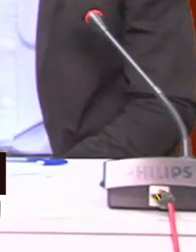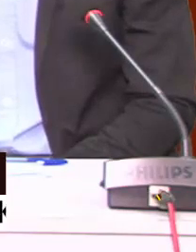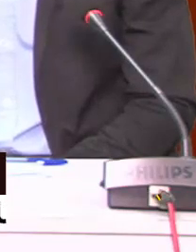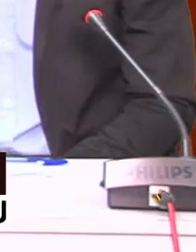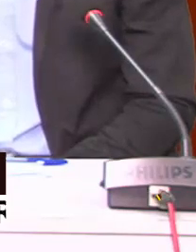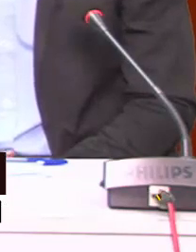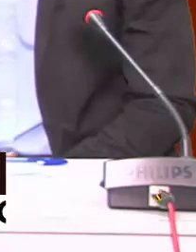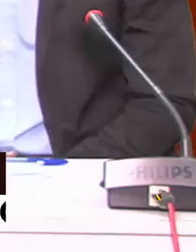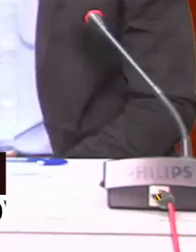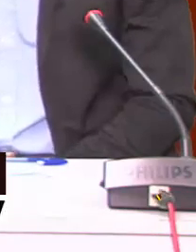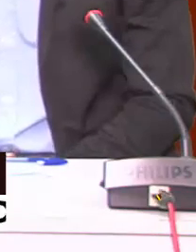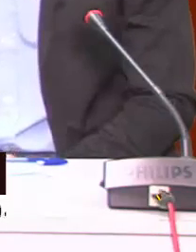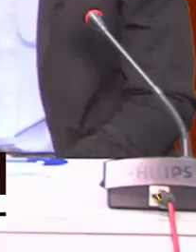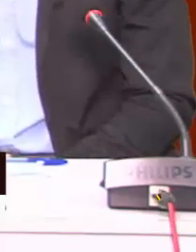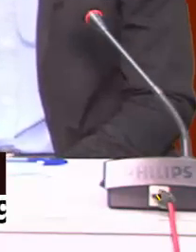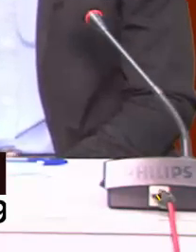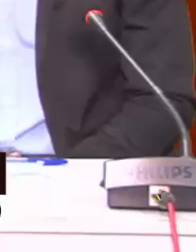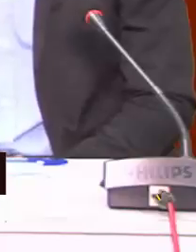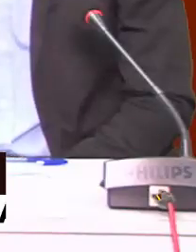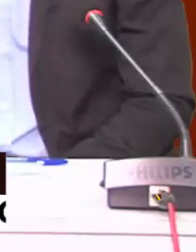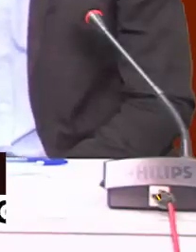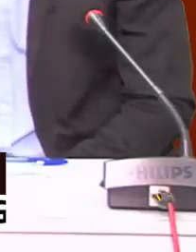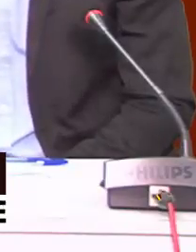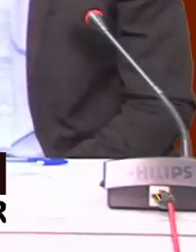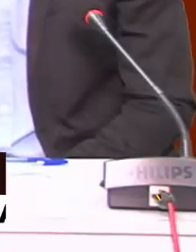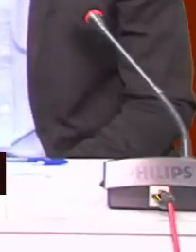umuntu mudashobora kumvikana cyangwa mudashobora guhuza.